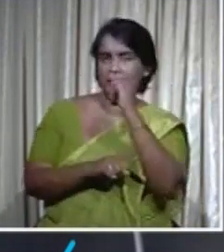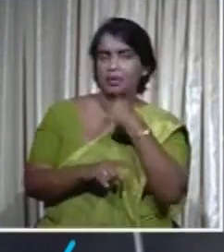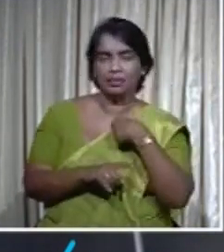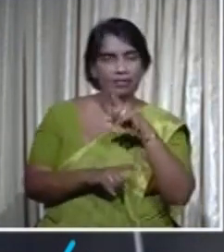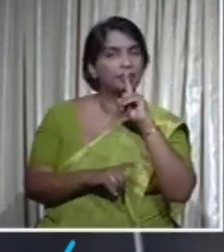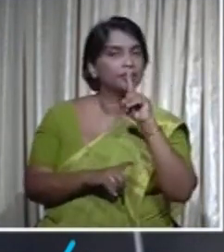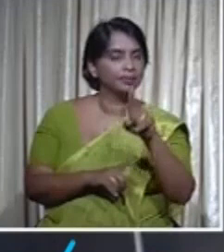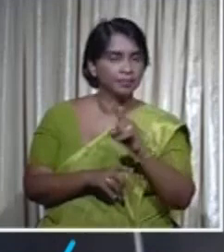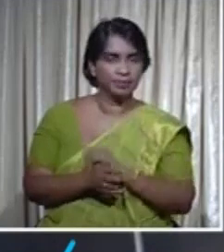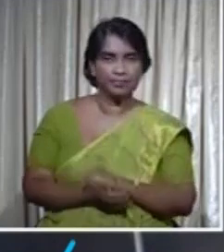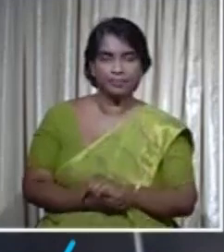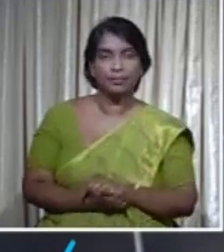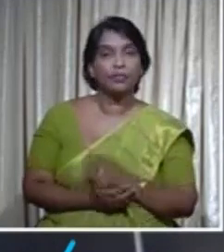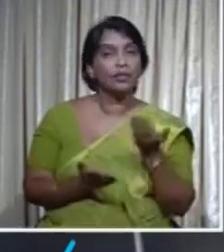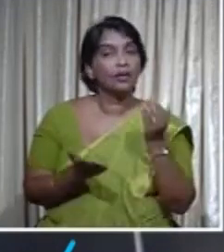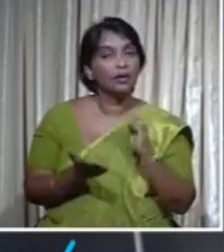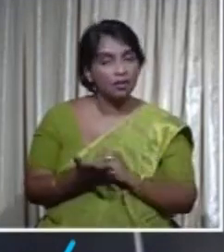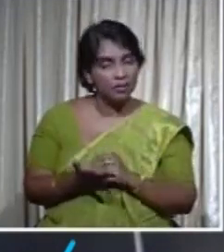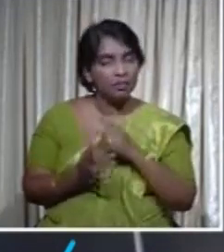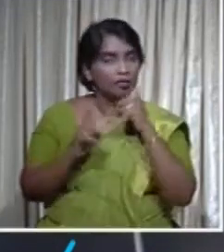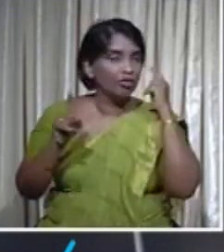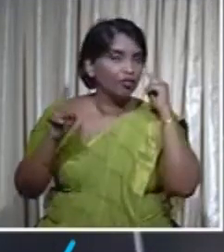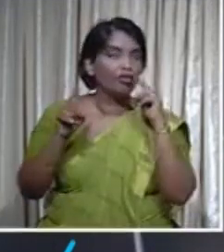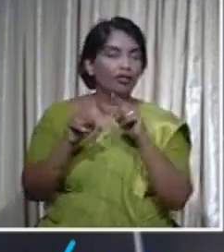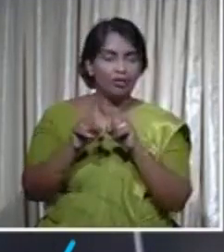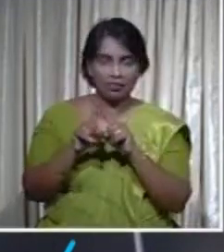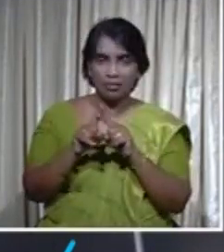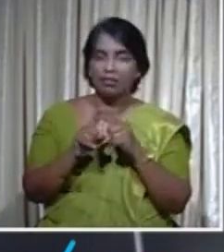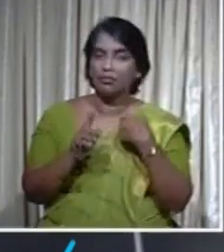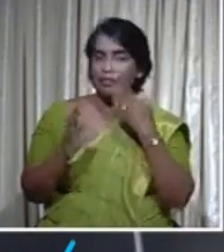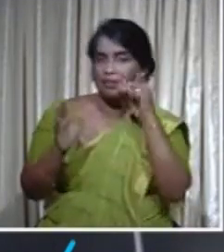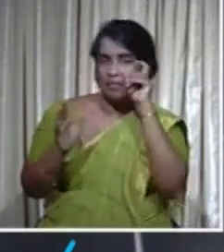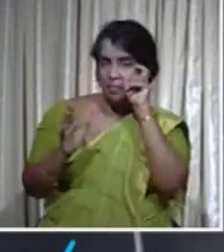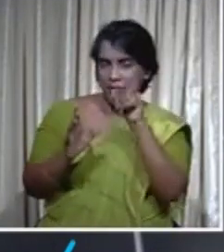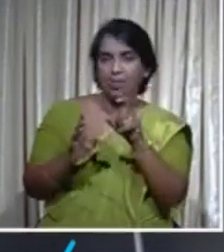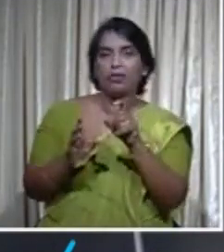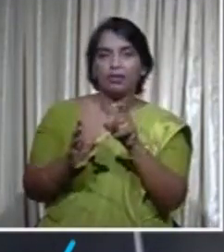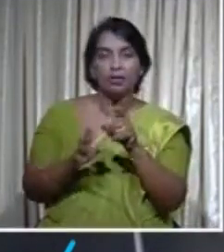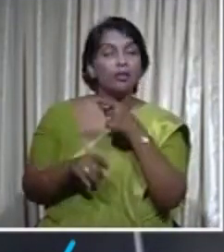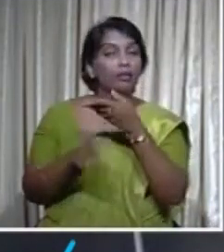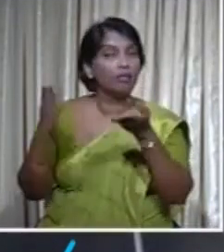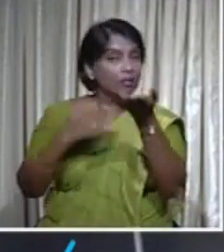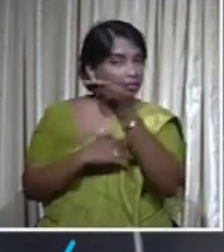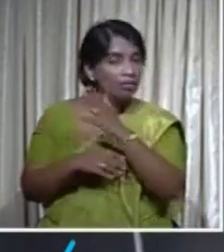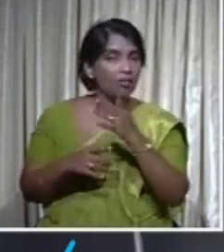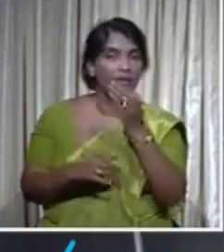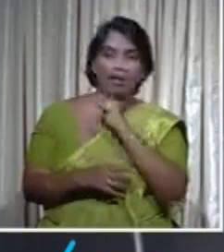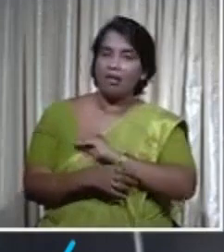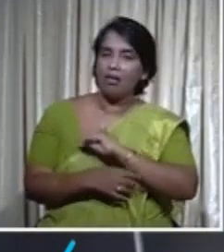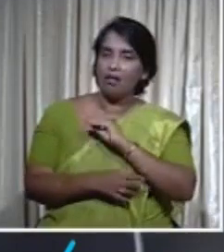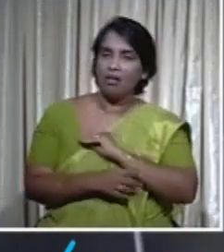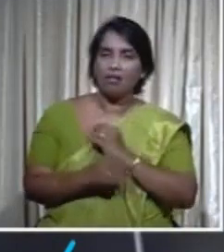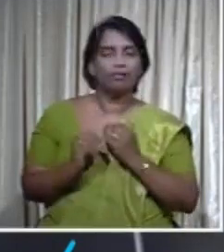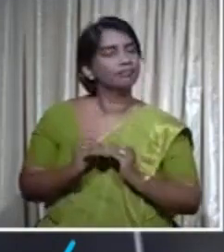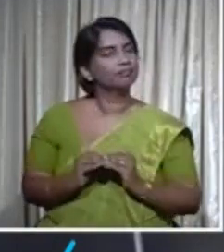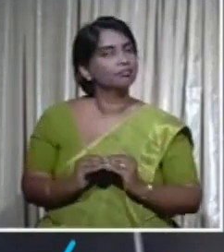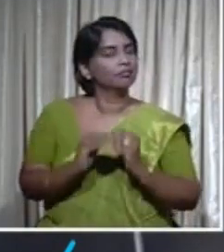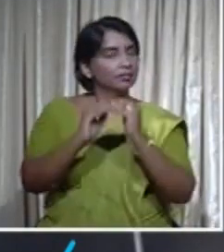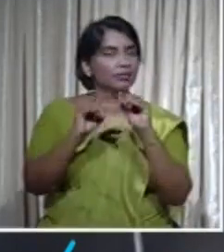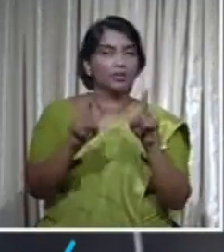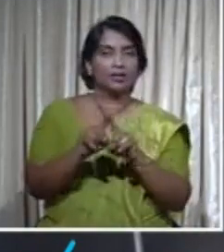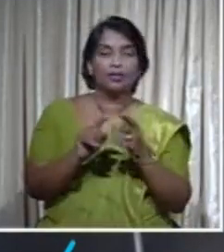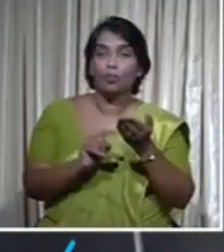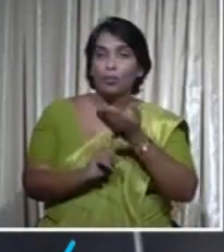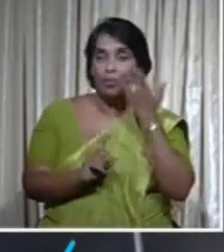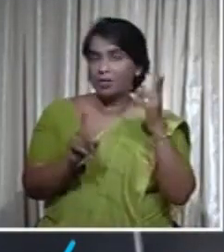பரிசீலனை செய்ய வேண்டும் ஏனென்றால் வருமானத்தை ஏற்றுகின்ற வருமானத்தை தருகின்ற தொழில்கள் எங்களுடைய மக்கள்